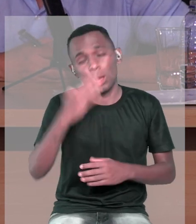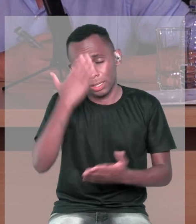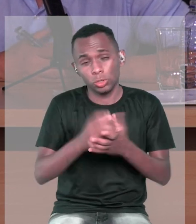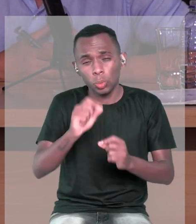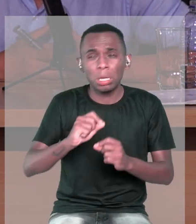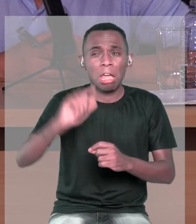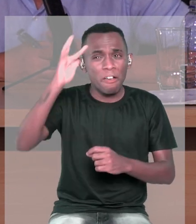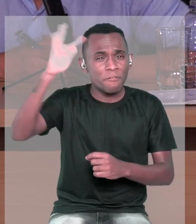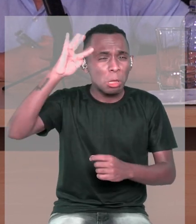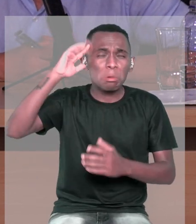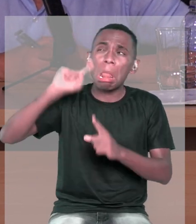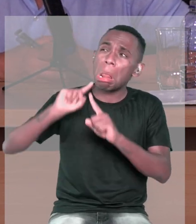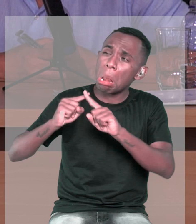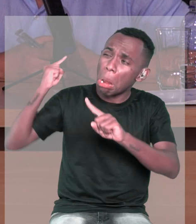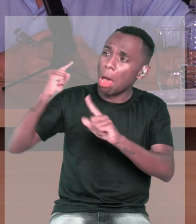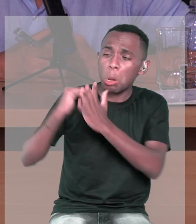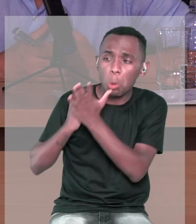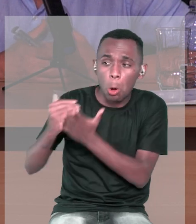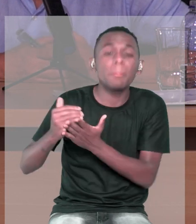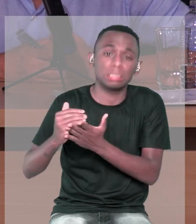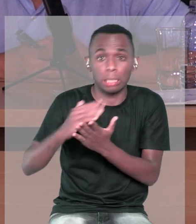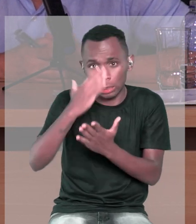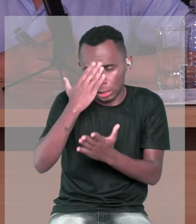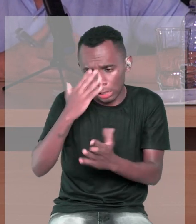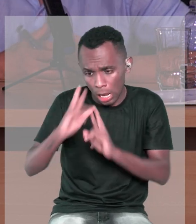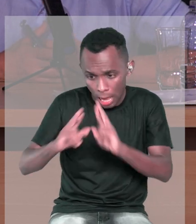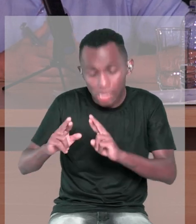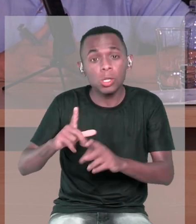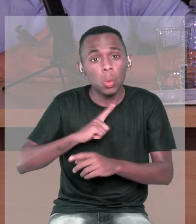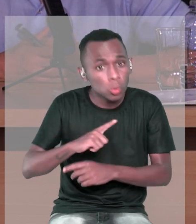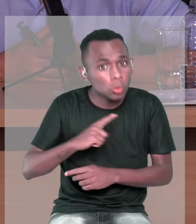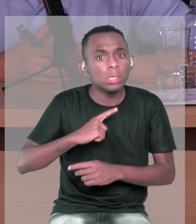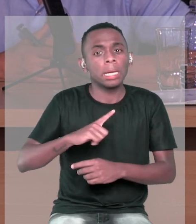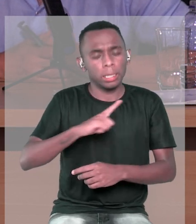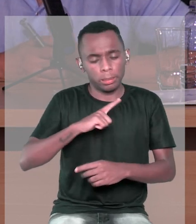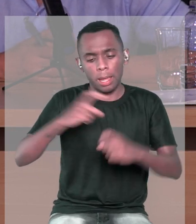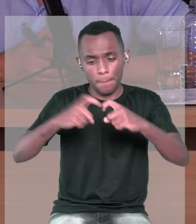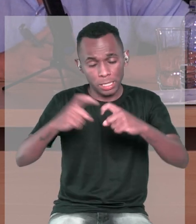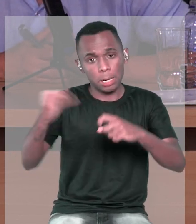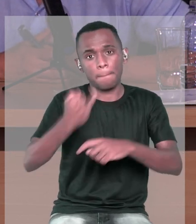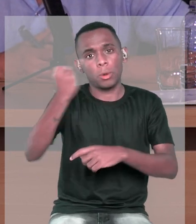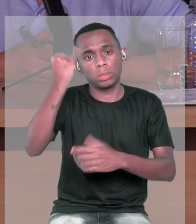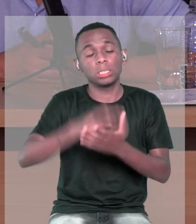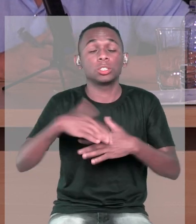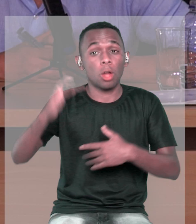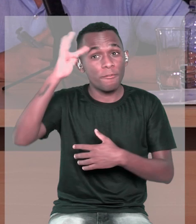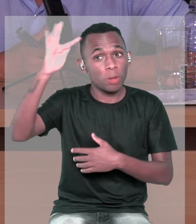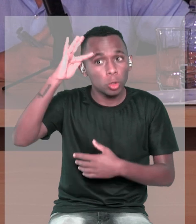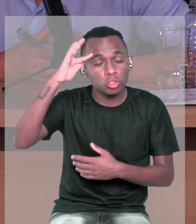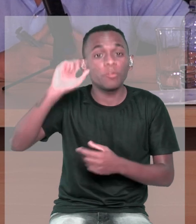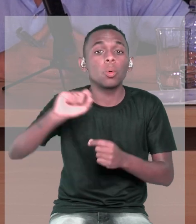filosofia, desde os seus inícios, ela levou em conta e ela considerou a existência da medicina. A filosofia